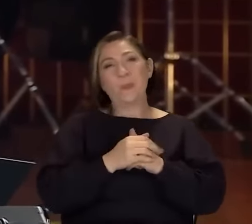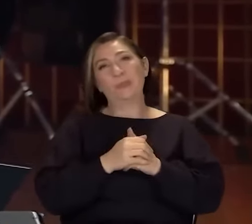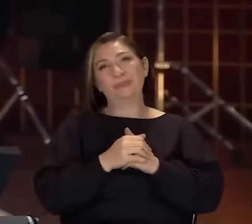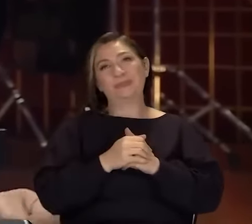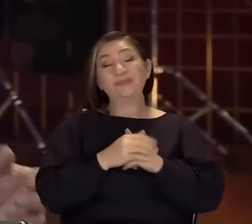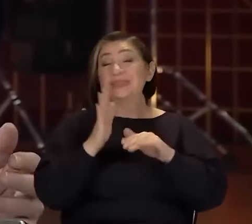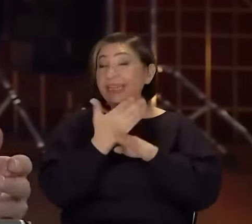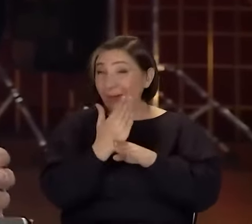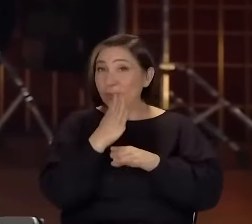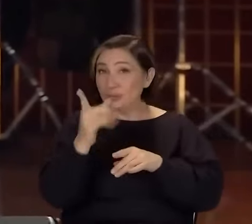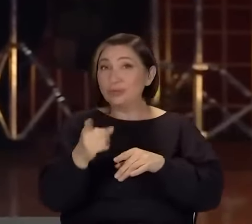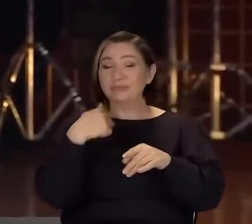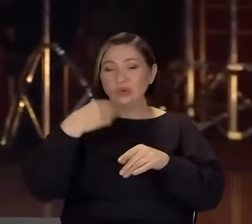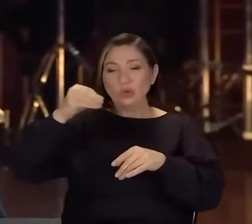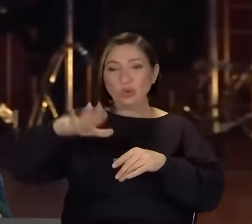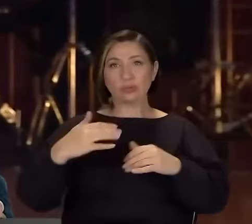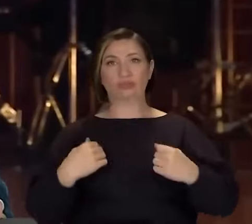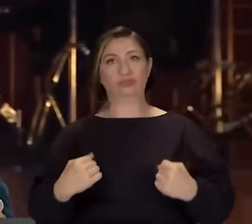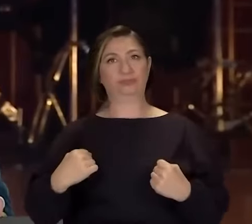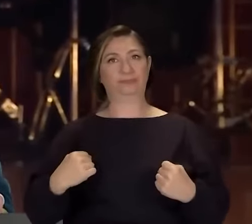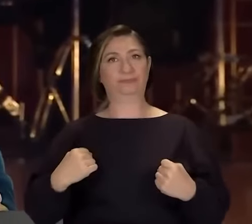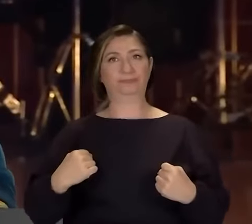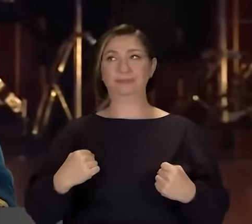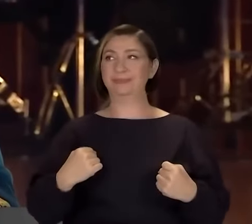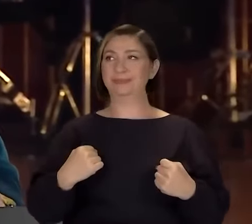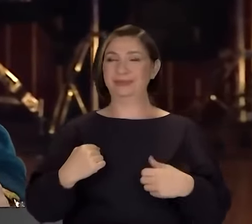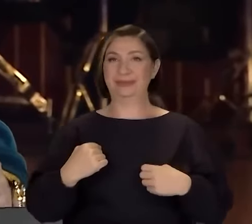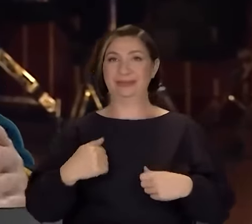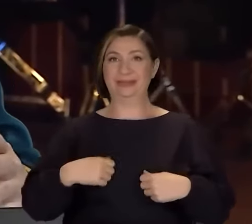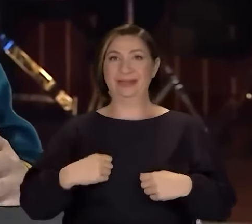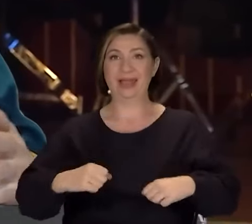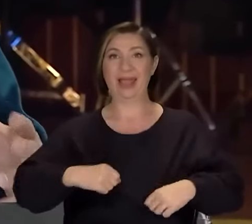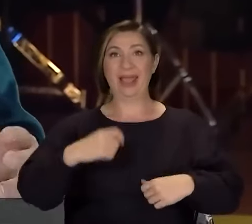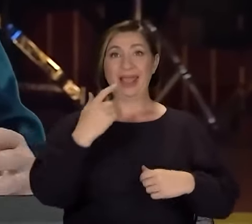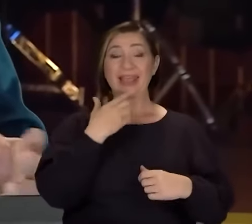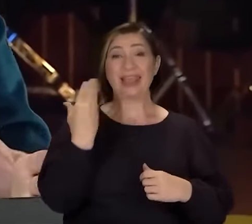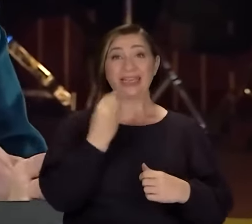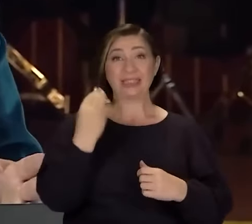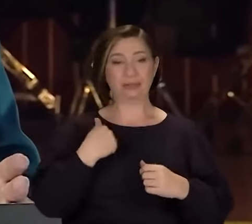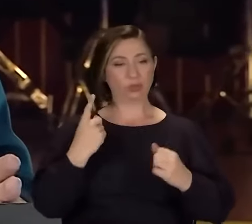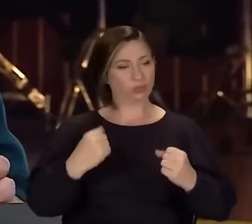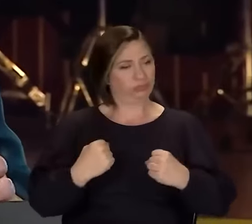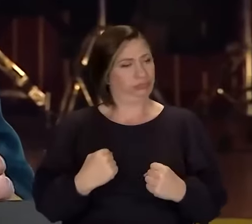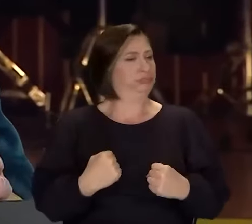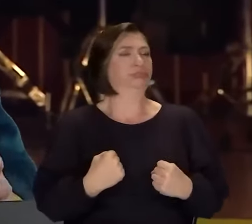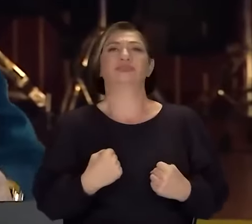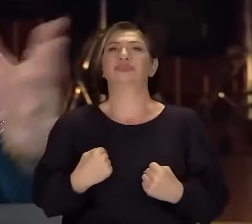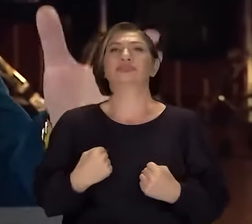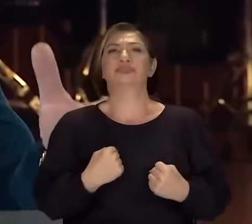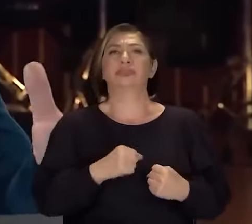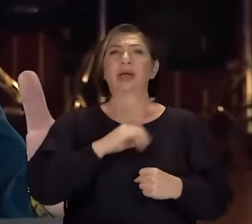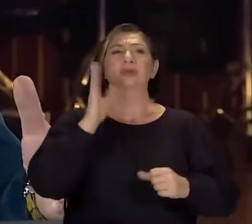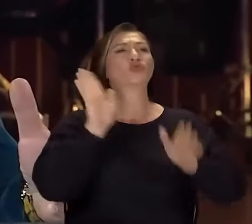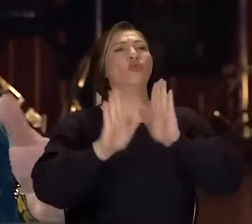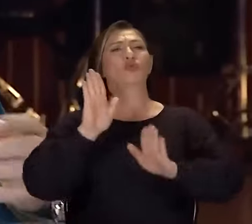Beni de kandırdılar. Ben çocukken iriydim. Yani ergenlikte ben çok iri bir adamdım.